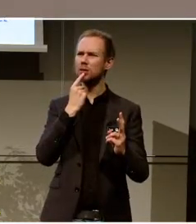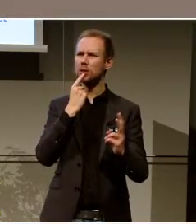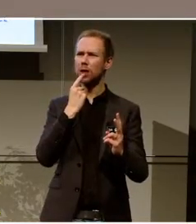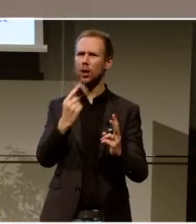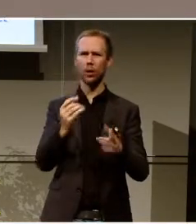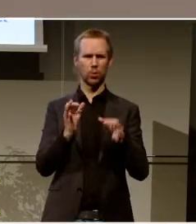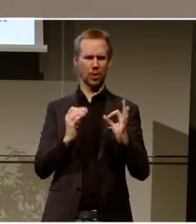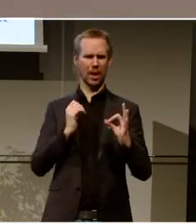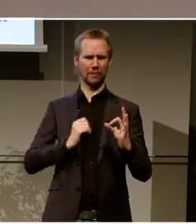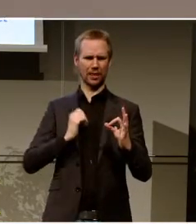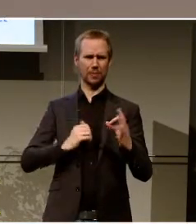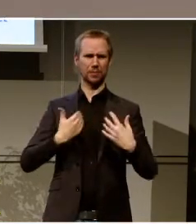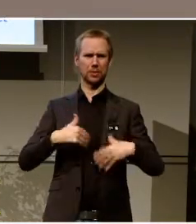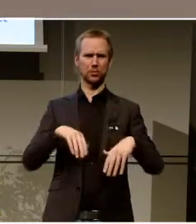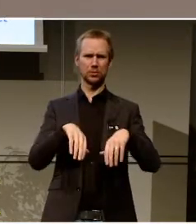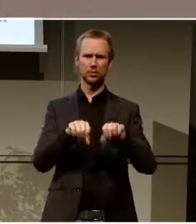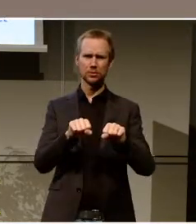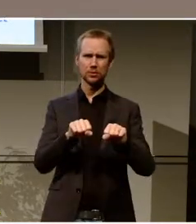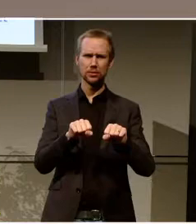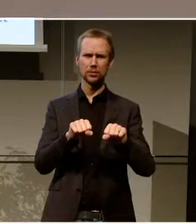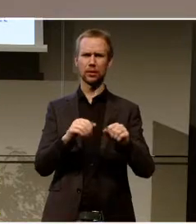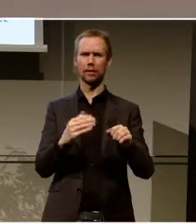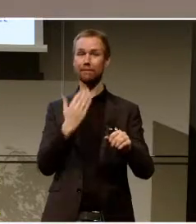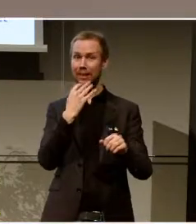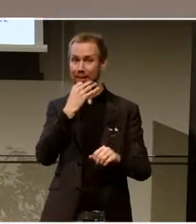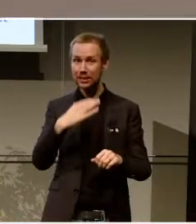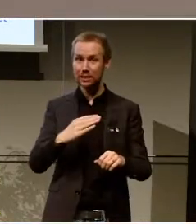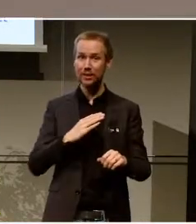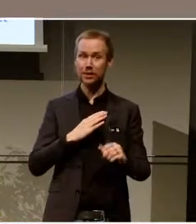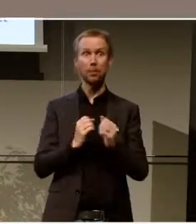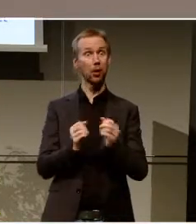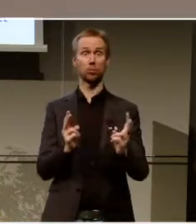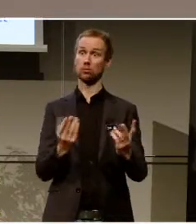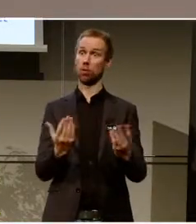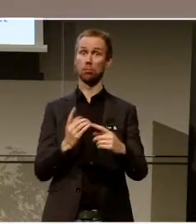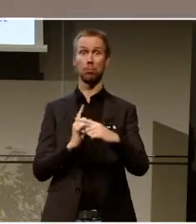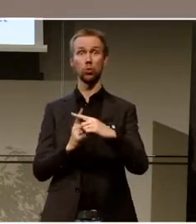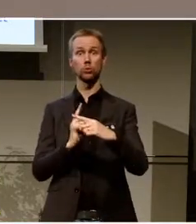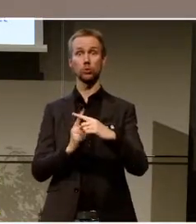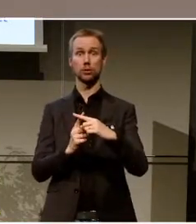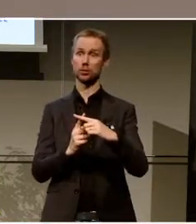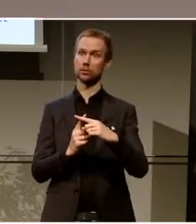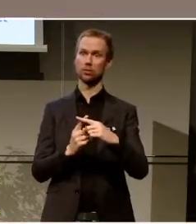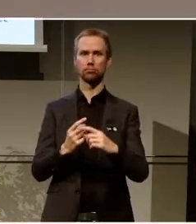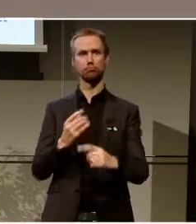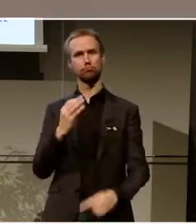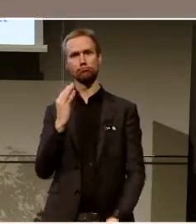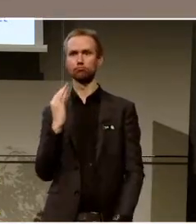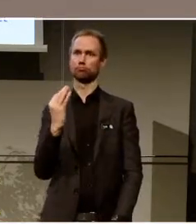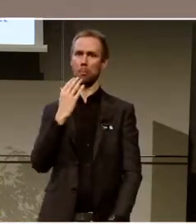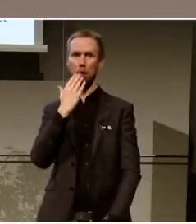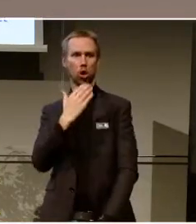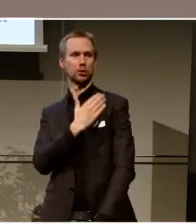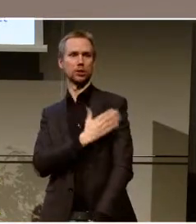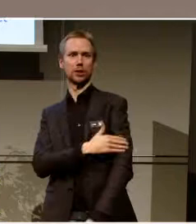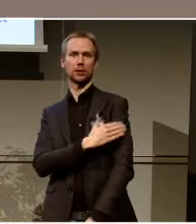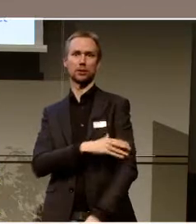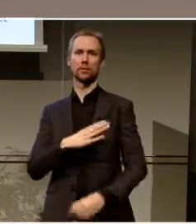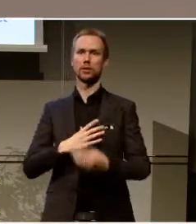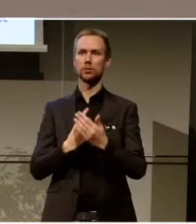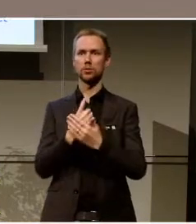används personuppgifter, farorna med det, men också det positiva. Alla bra tjänster som kan skapas av att